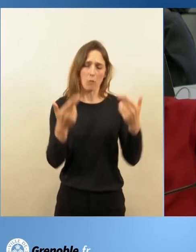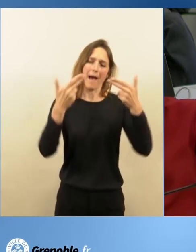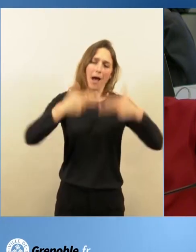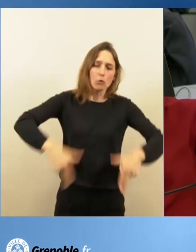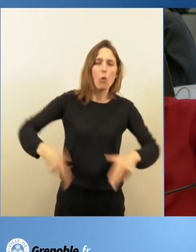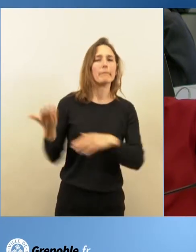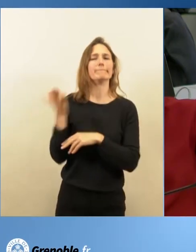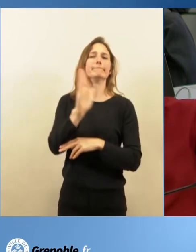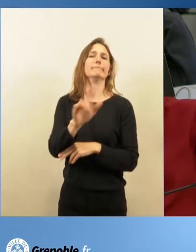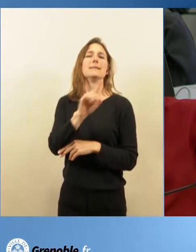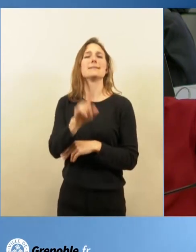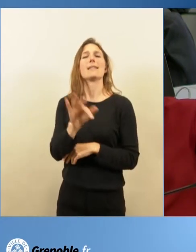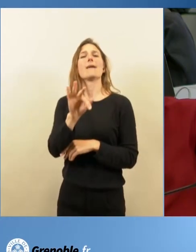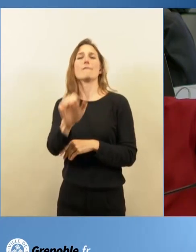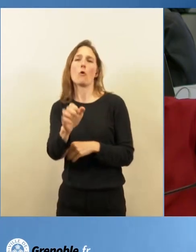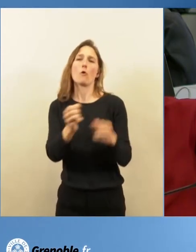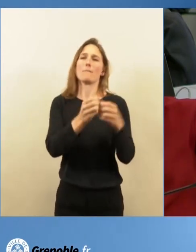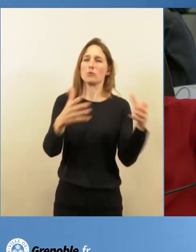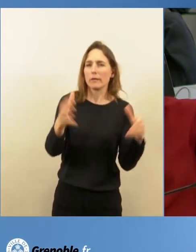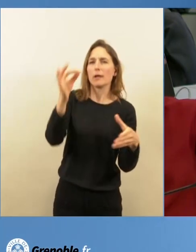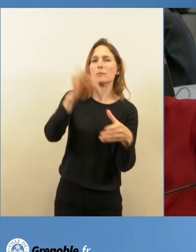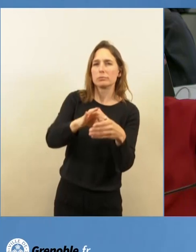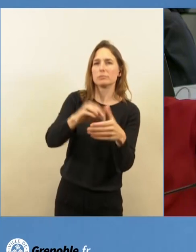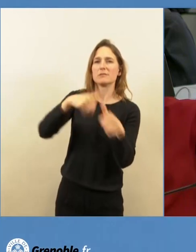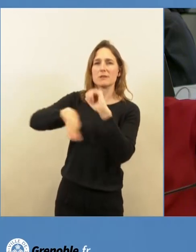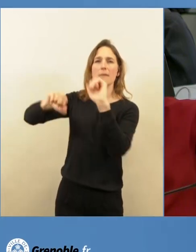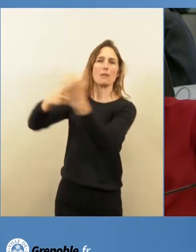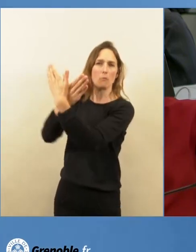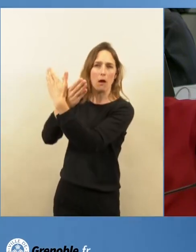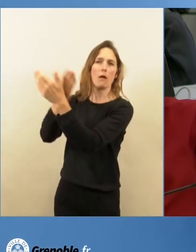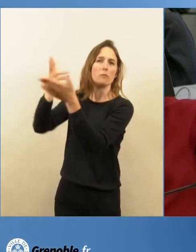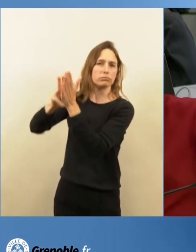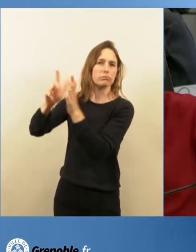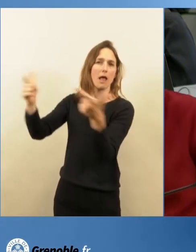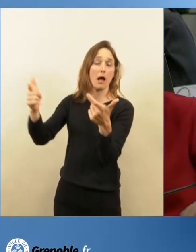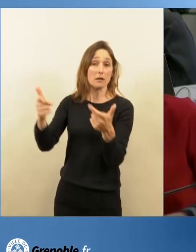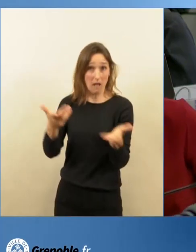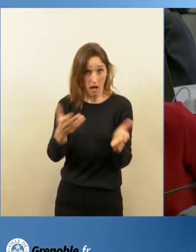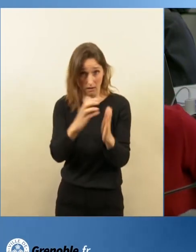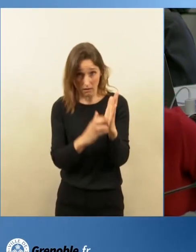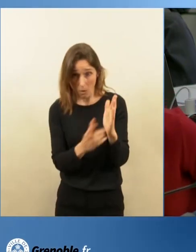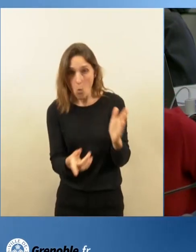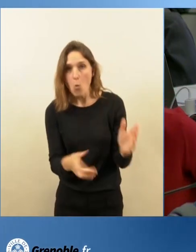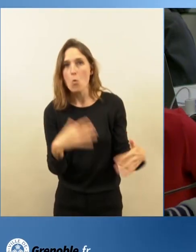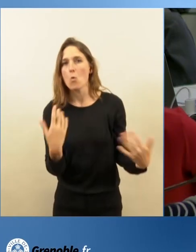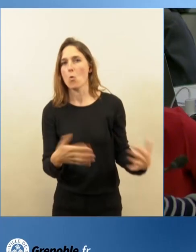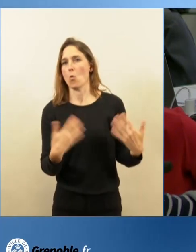ZFE retenue par la majorité dont vous faites partie à la métropole cette mesure est assez savoureuse merci